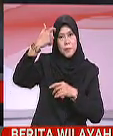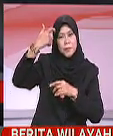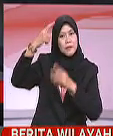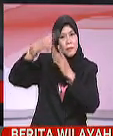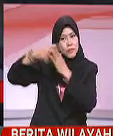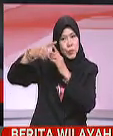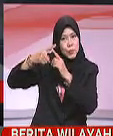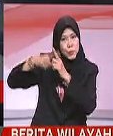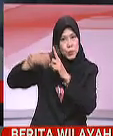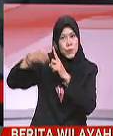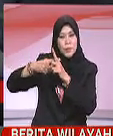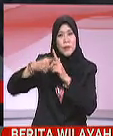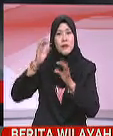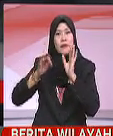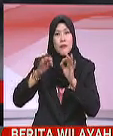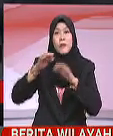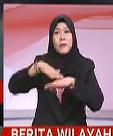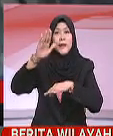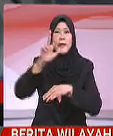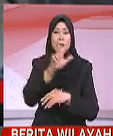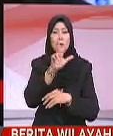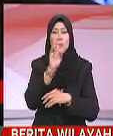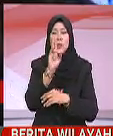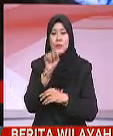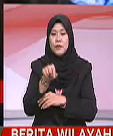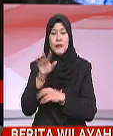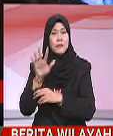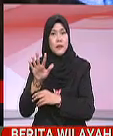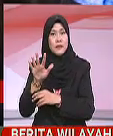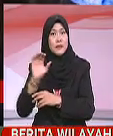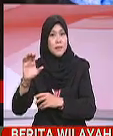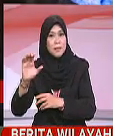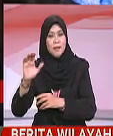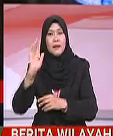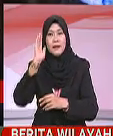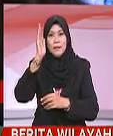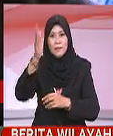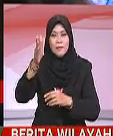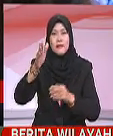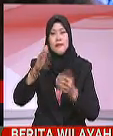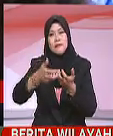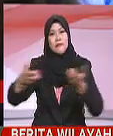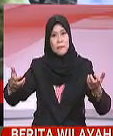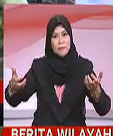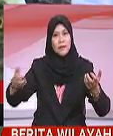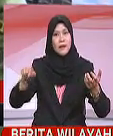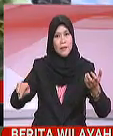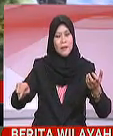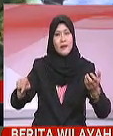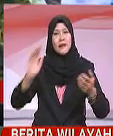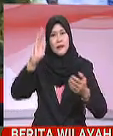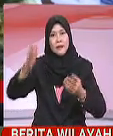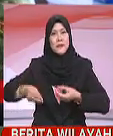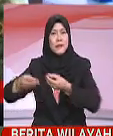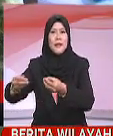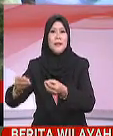mana sekiranya mereka melebihi 37.5 darjah Celsius, dan kita akan isolate mereka dan kita akan berikan mereka